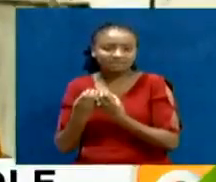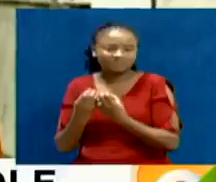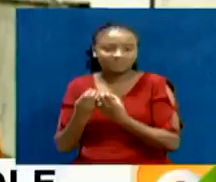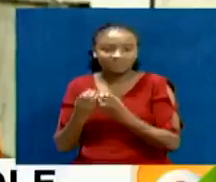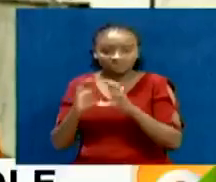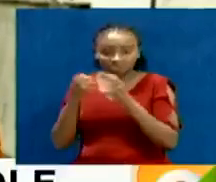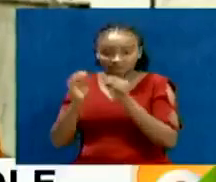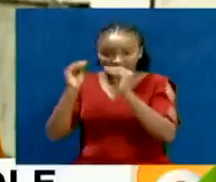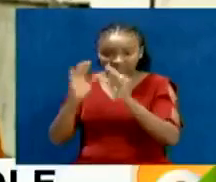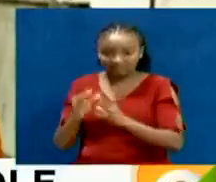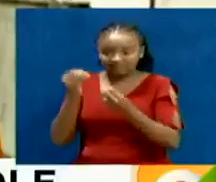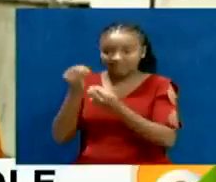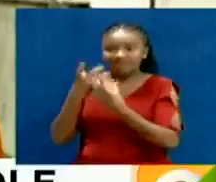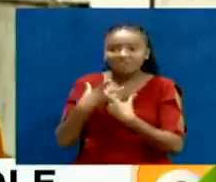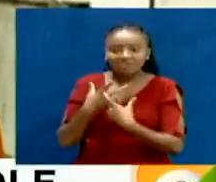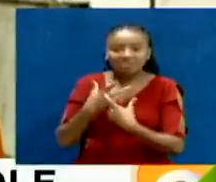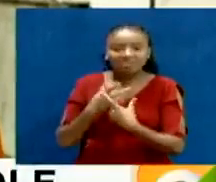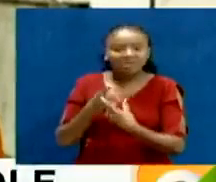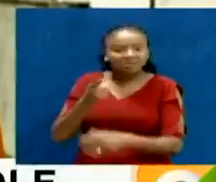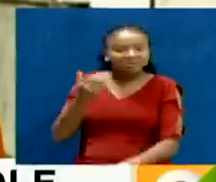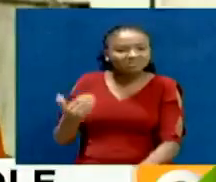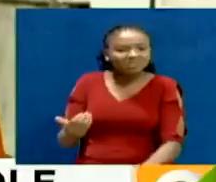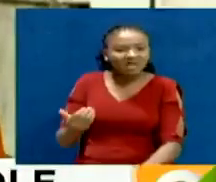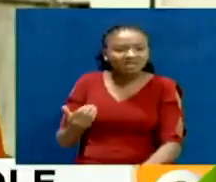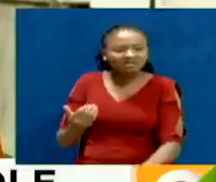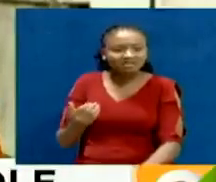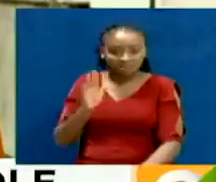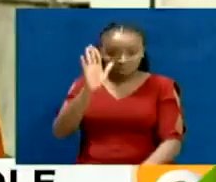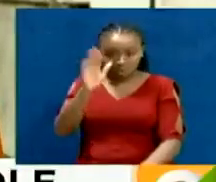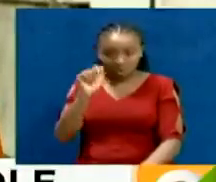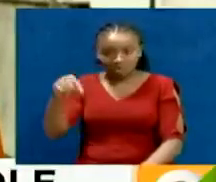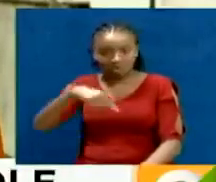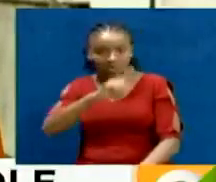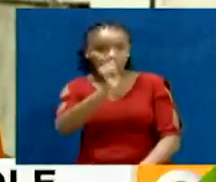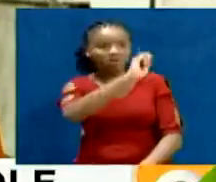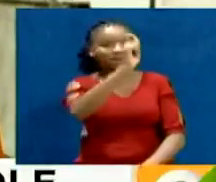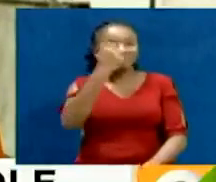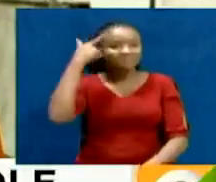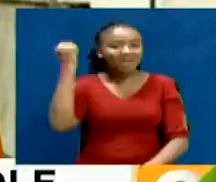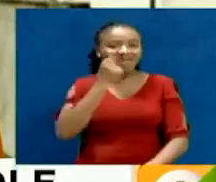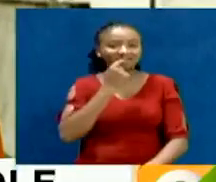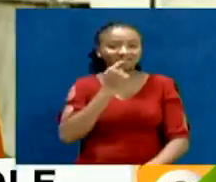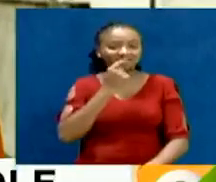class teacher. Anasema mtoto aliitwa andike kwa blackboard na collapse.